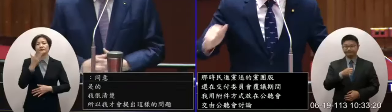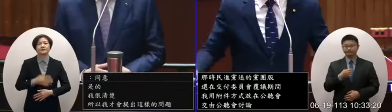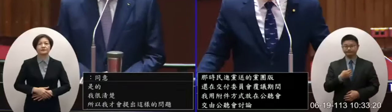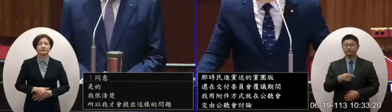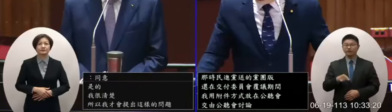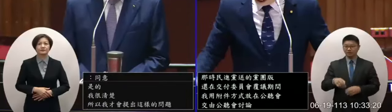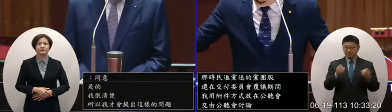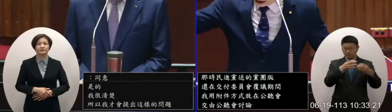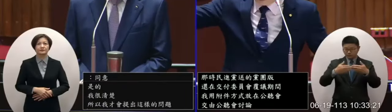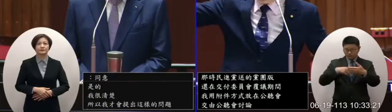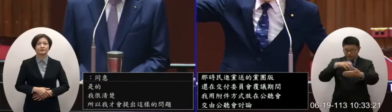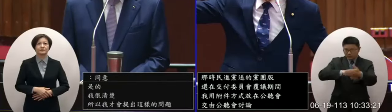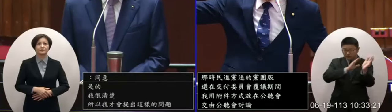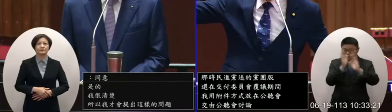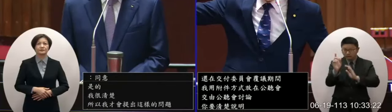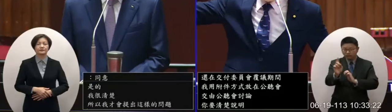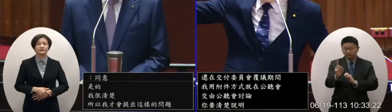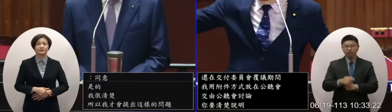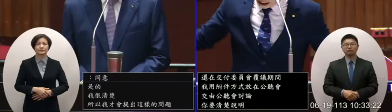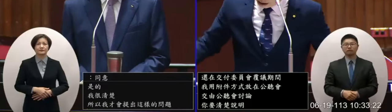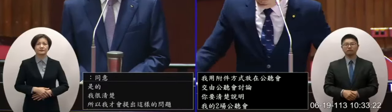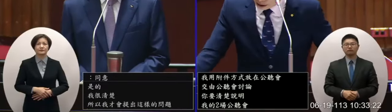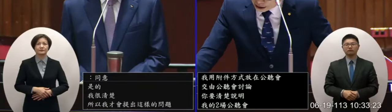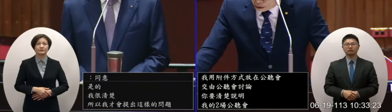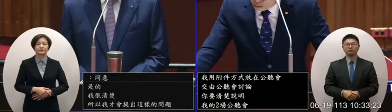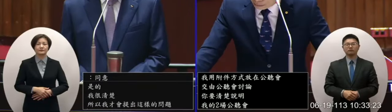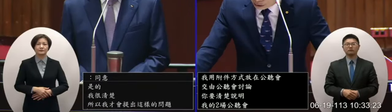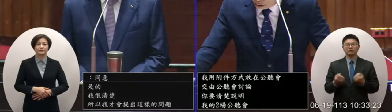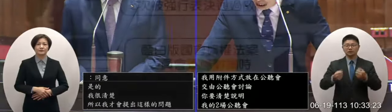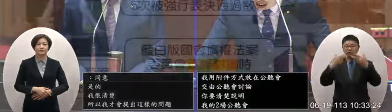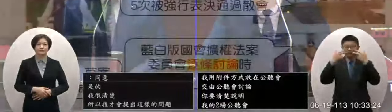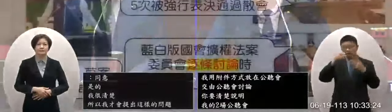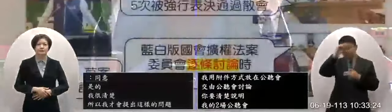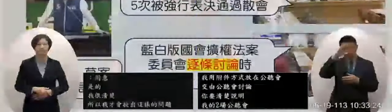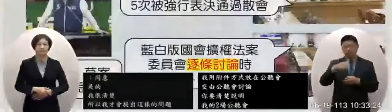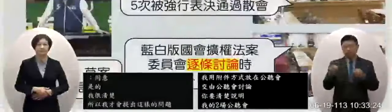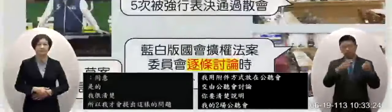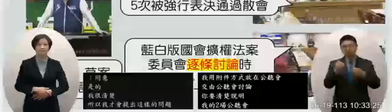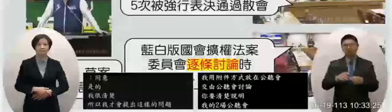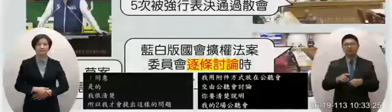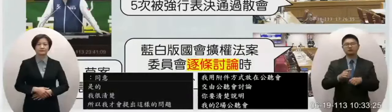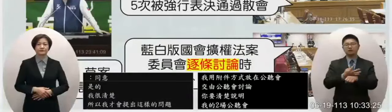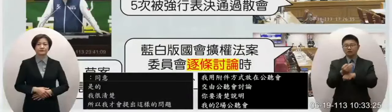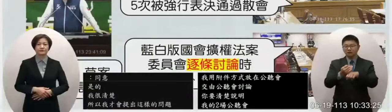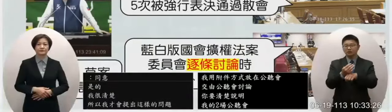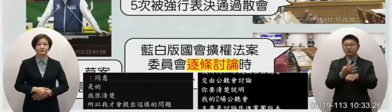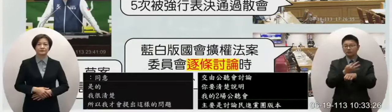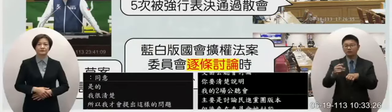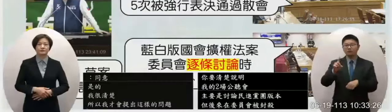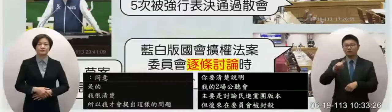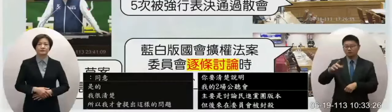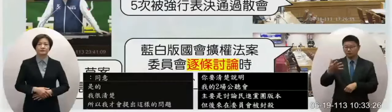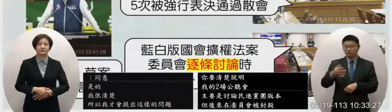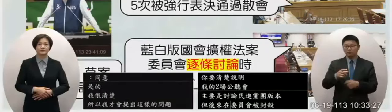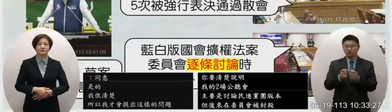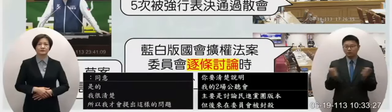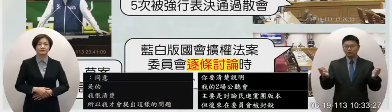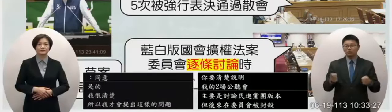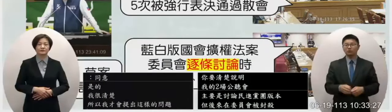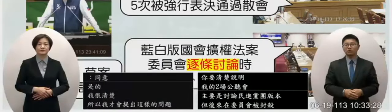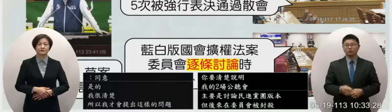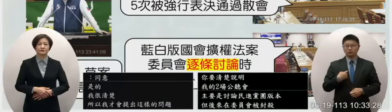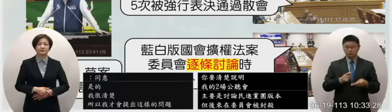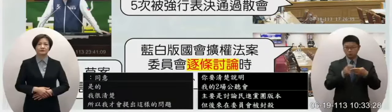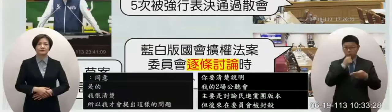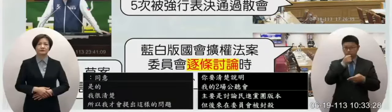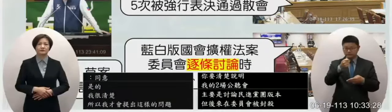你讨论的内容。讨论内容有在野党主张讨论1500分钟啊，我们告诉啊，告诉我们行政院哈、啊，我主